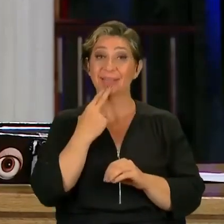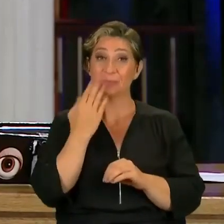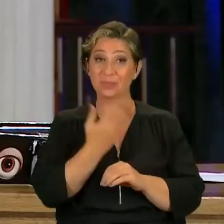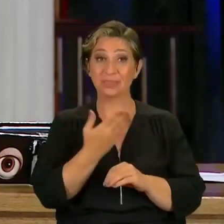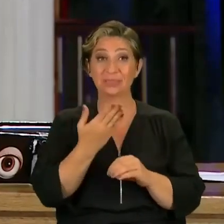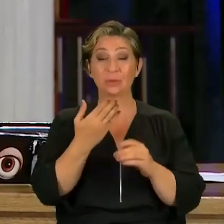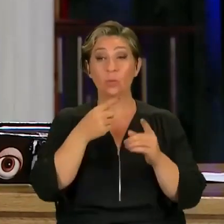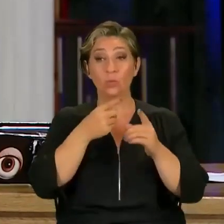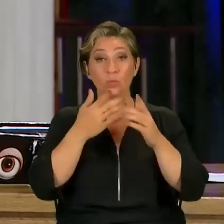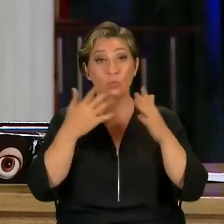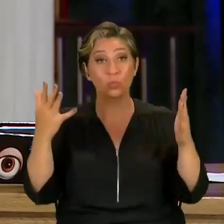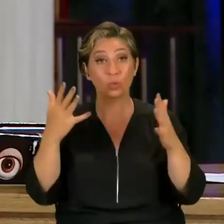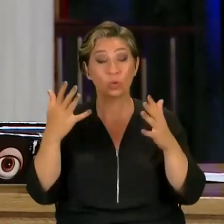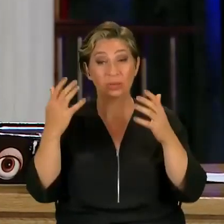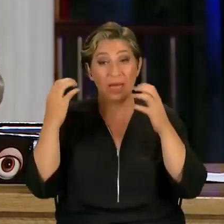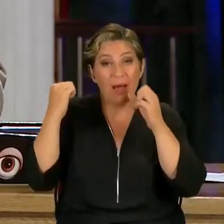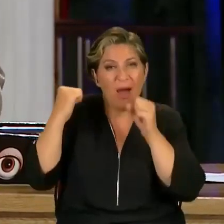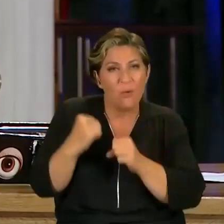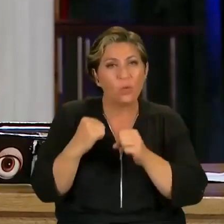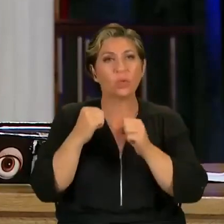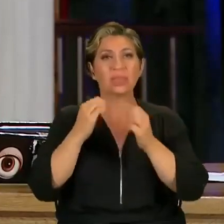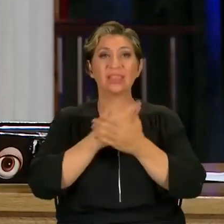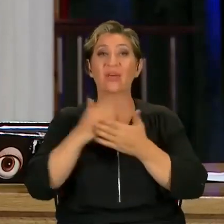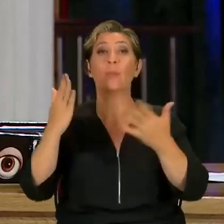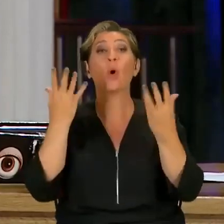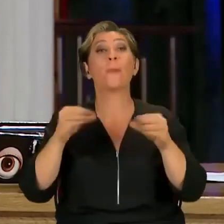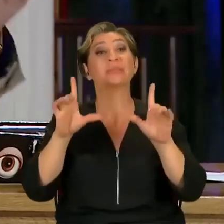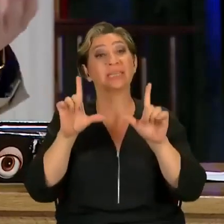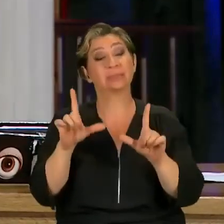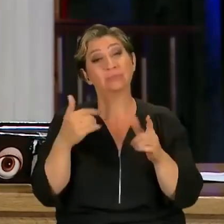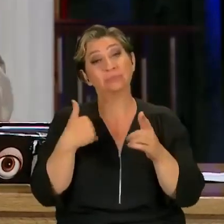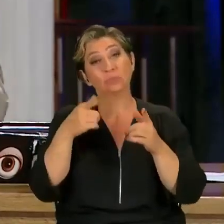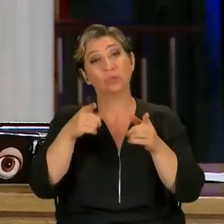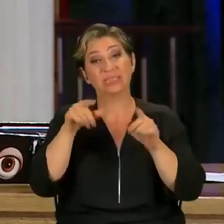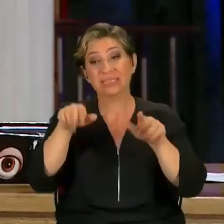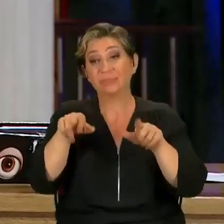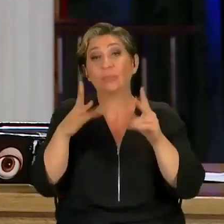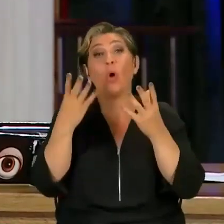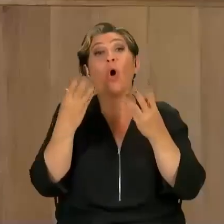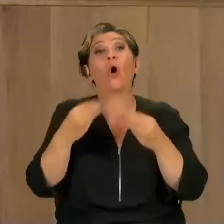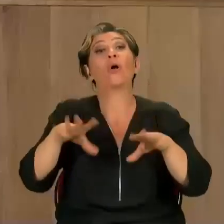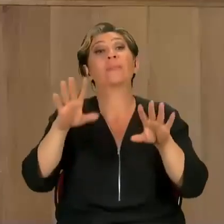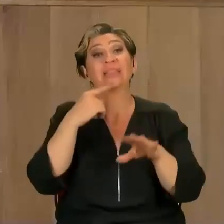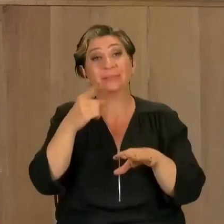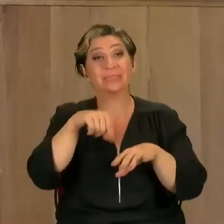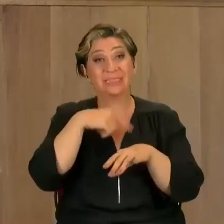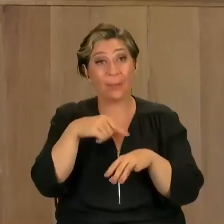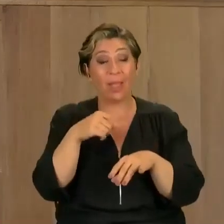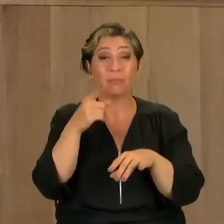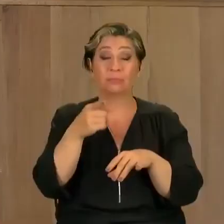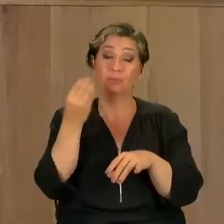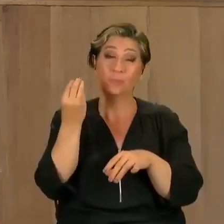hanımlarımızın üzerindeki bu tahakkümün tabii ki devam etmemesi lazım. Ama biz böyle, yani şimdikiler öyle değil dediğimiz zaman da